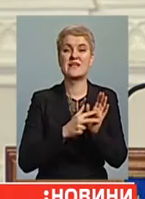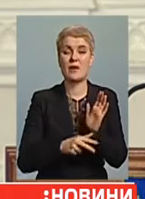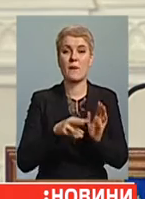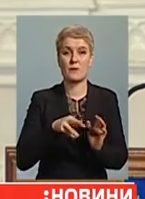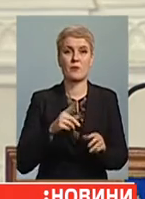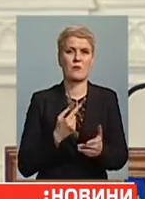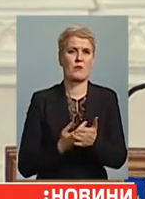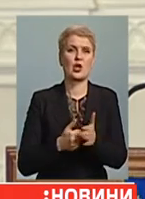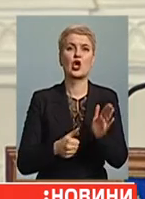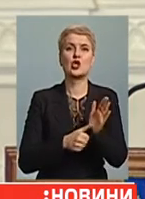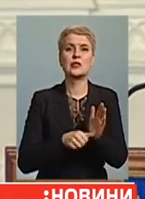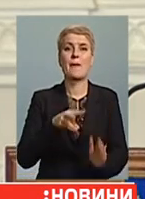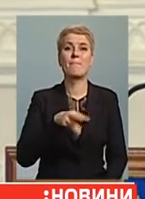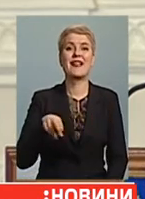мільярдів.